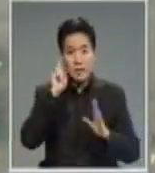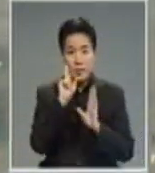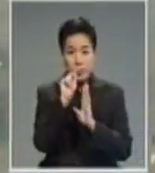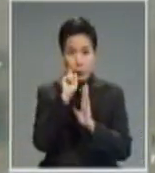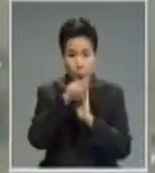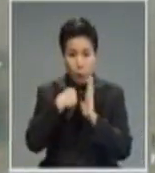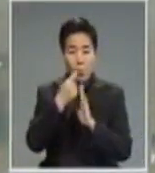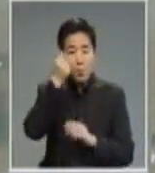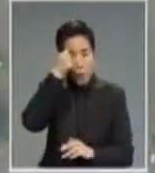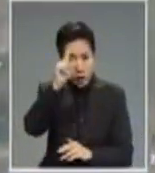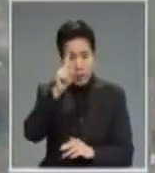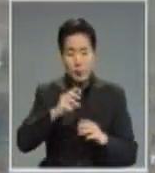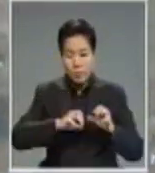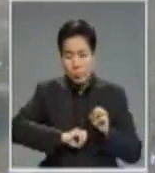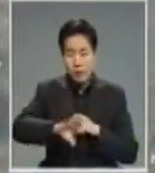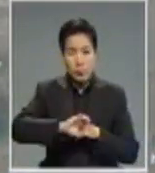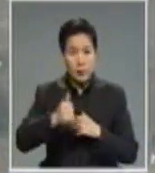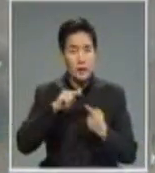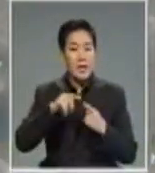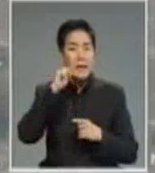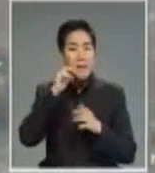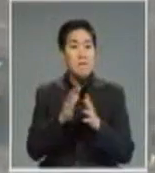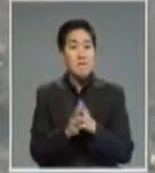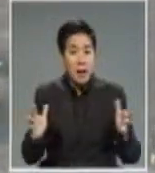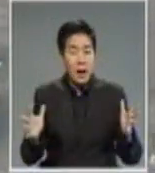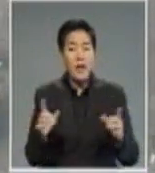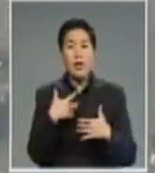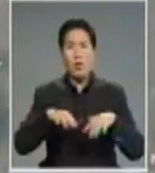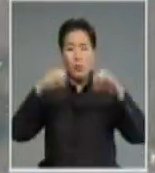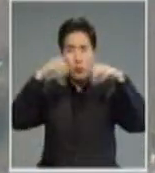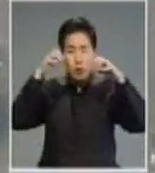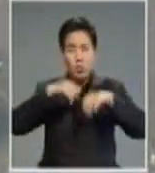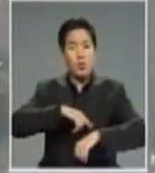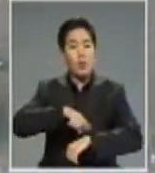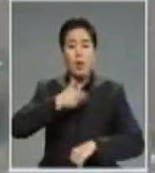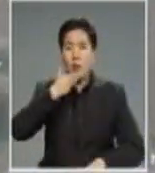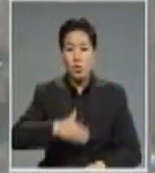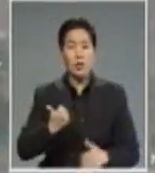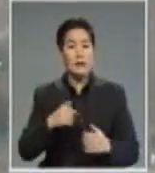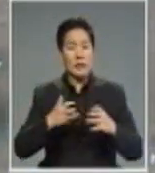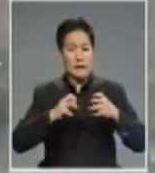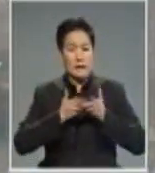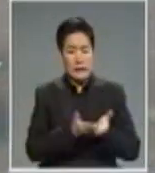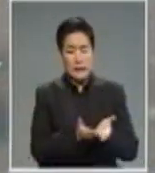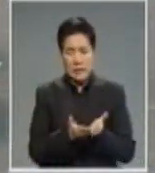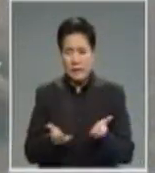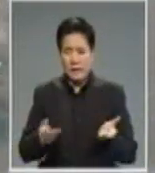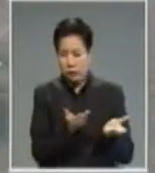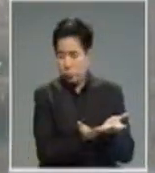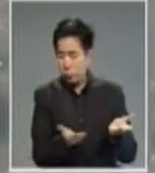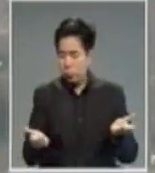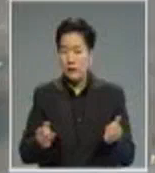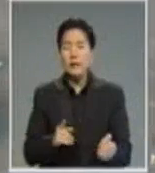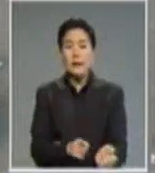งต่อวันอย่างไรก็ตามเนื่องจากน้ำนั้นมีปริมาณมากค่ะประกอบกับฝนตกตลอดเวลาทำให้การติดตั้งเรือผลักดันน้ำมี